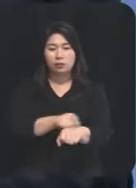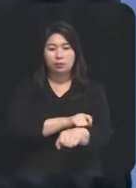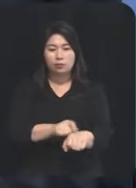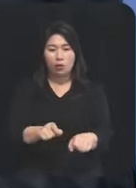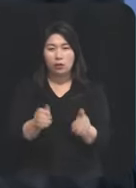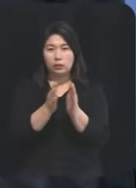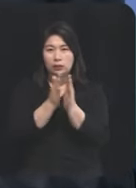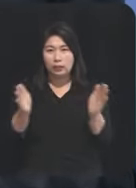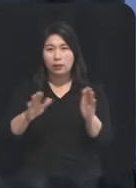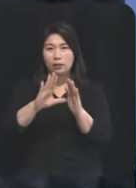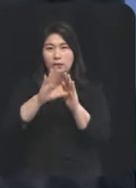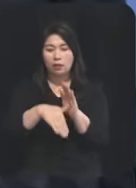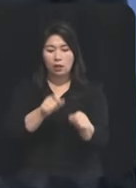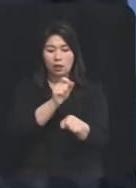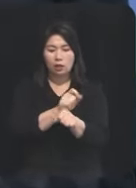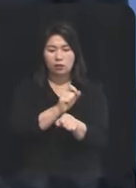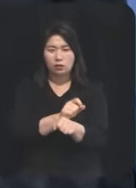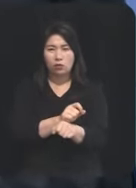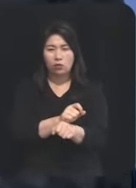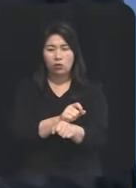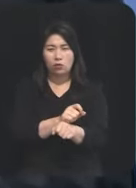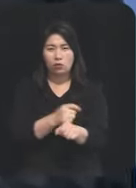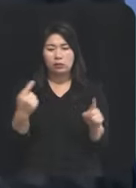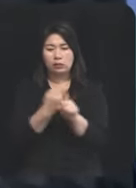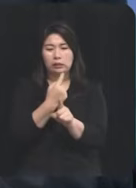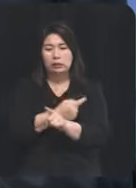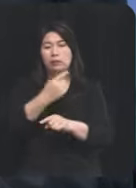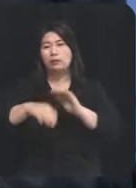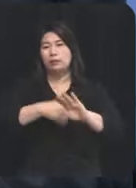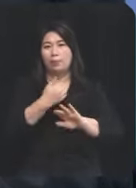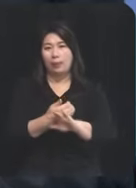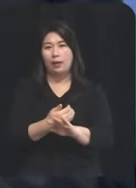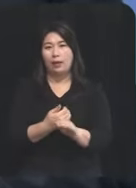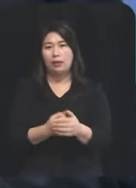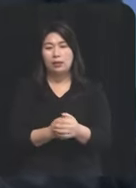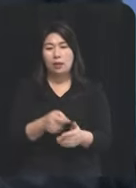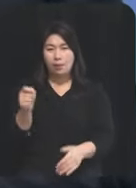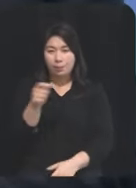특별자치도를 추진하면서 행정체제를 개편을 했습니다. 행정의